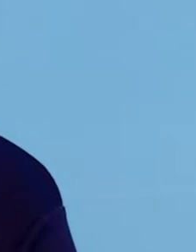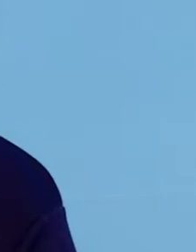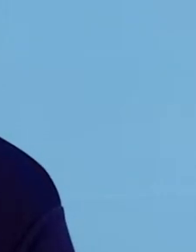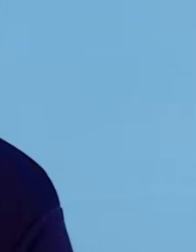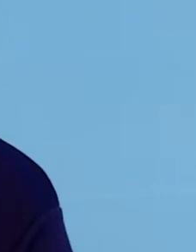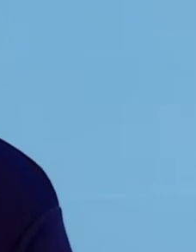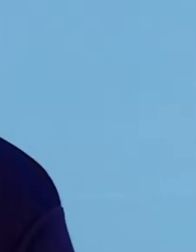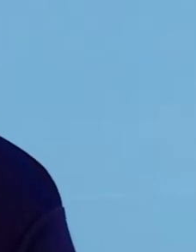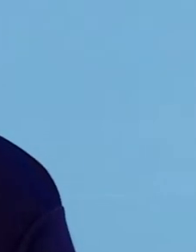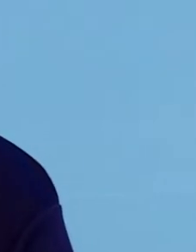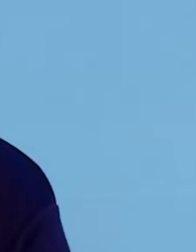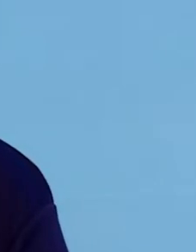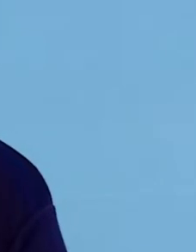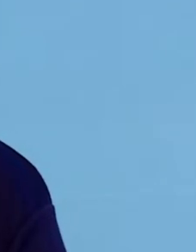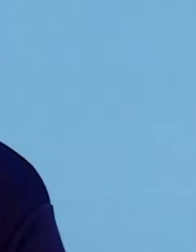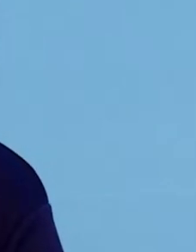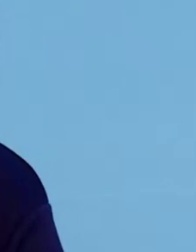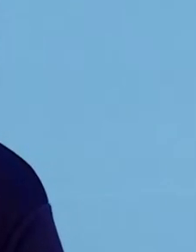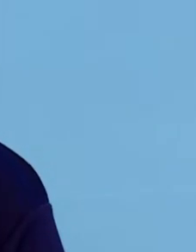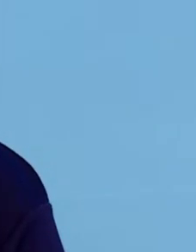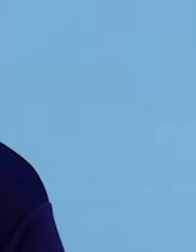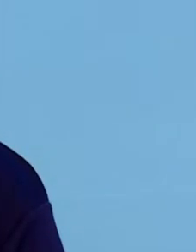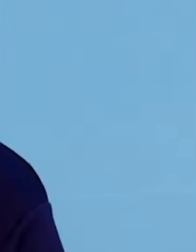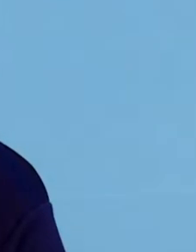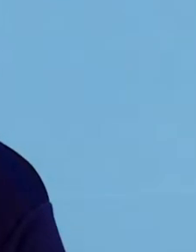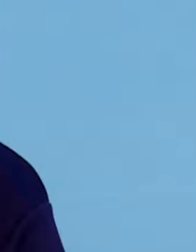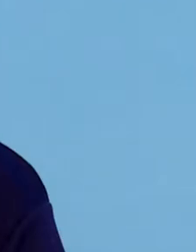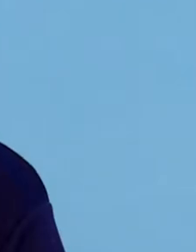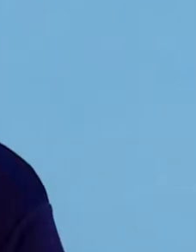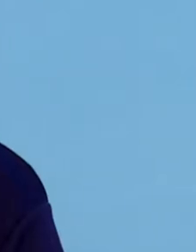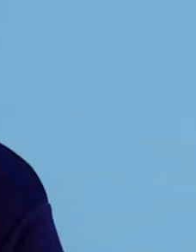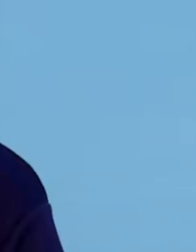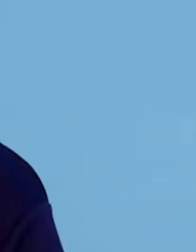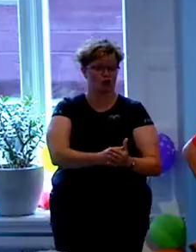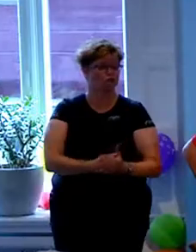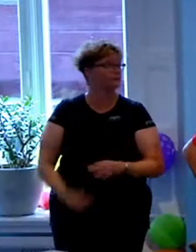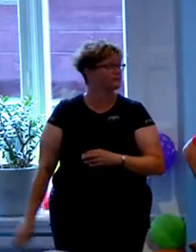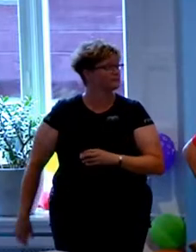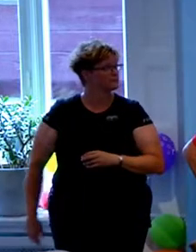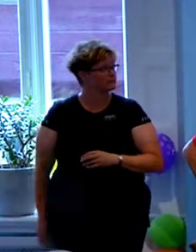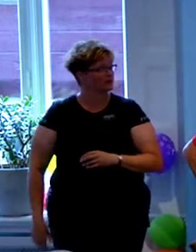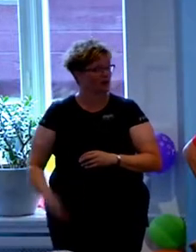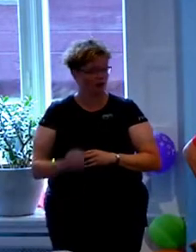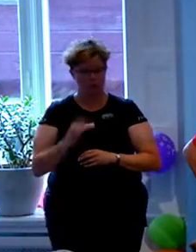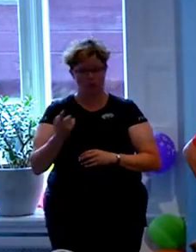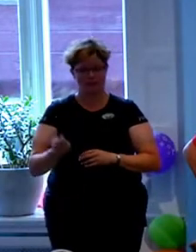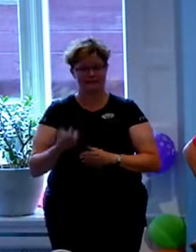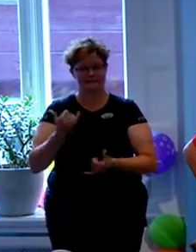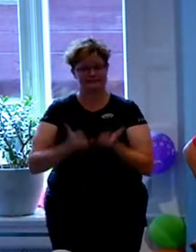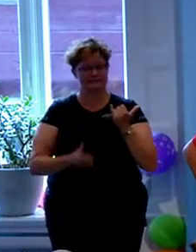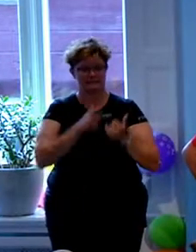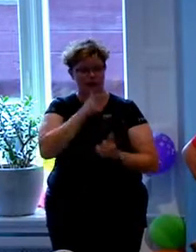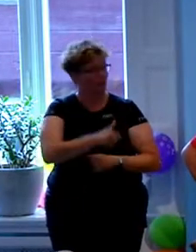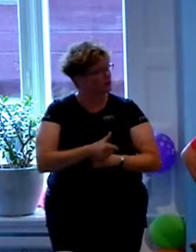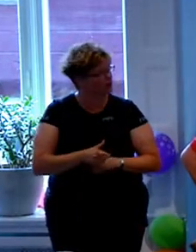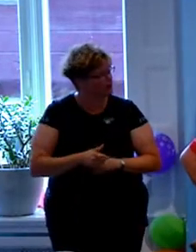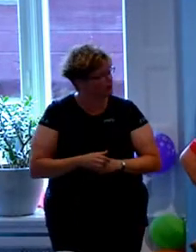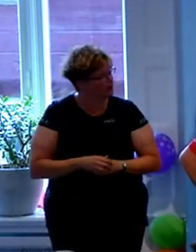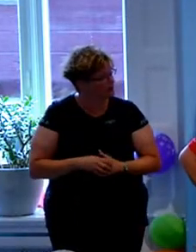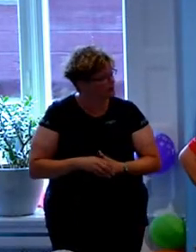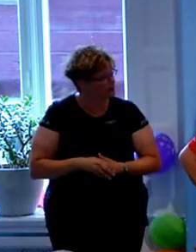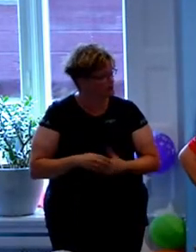Sen kan jag inte ge så konkreta exakt, men kanske riktade stöd. Riktade stöd. Mm. Charlotte Ovefelt, du får sista. Nej, du tänker.